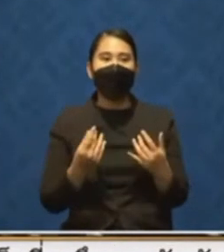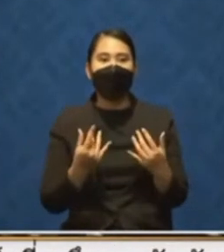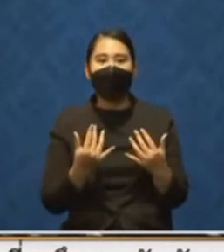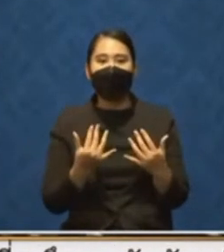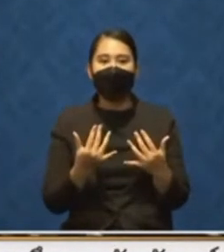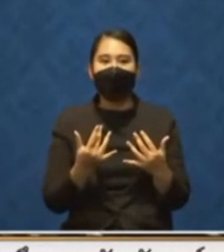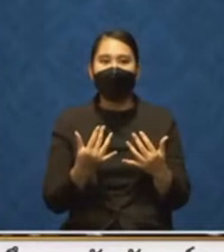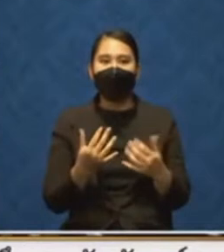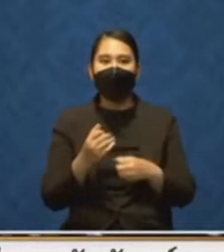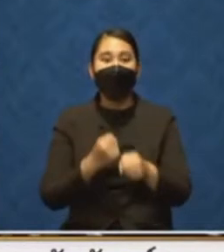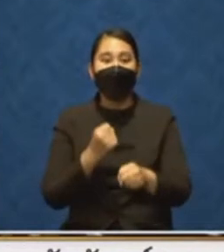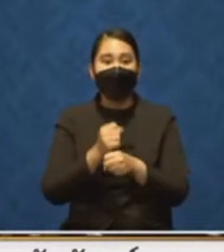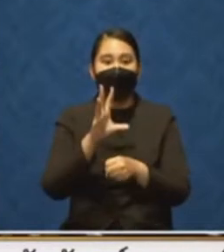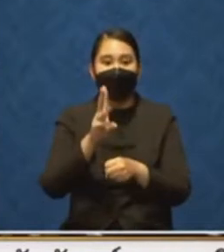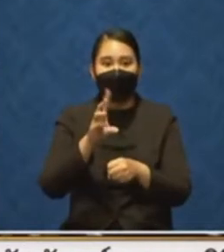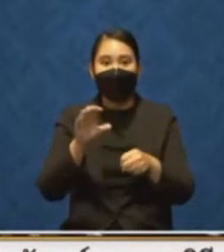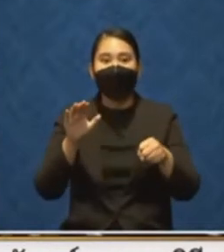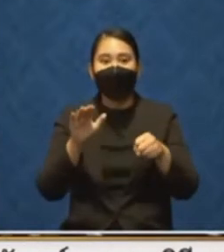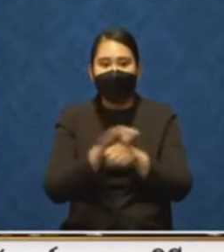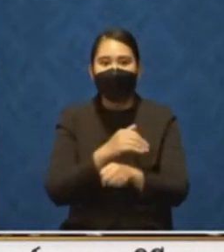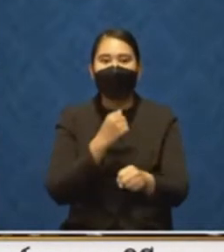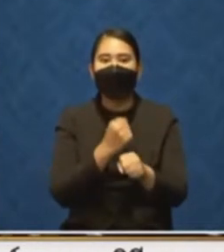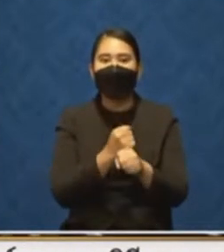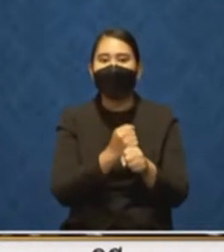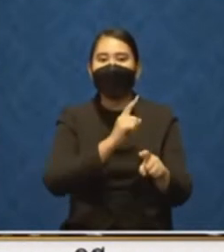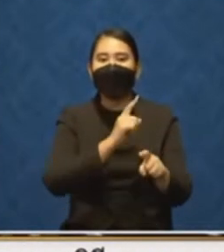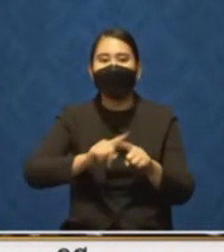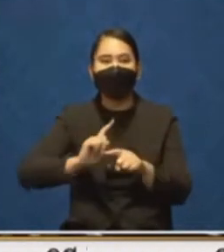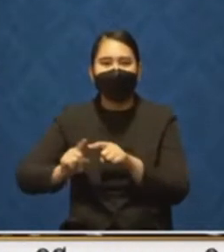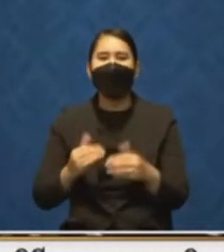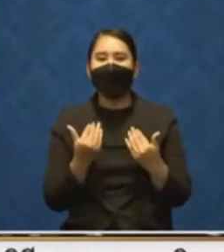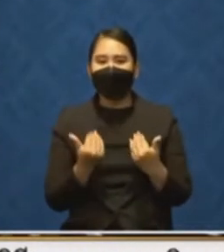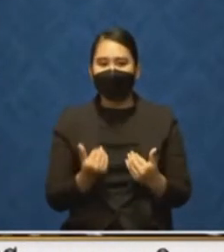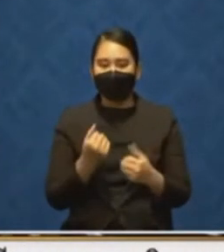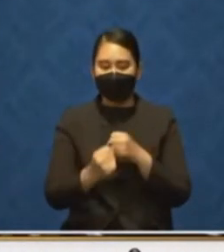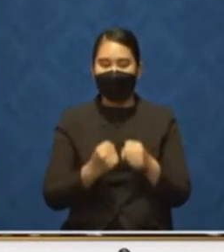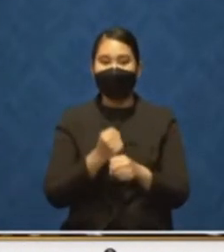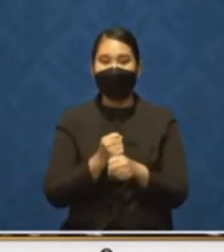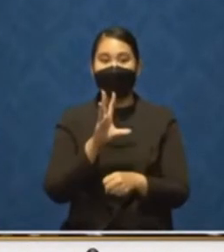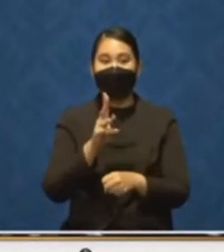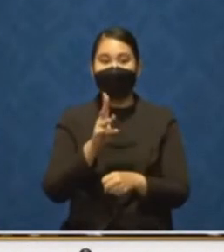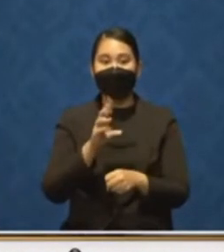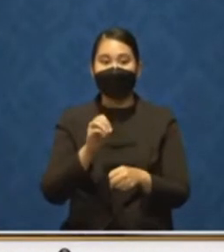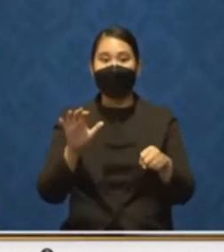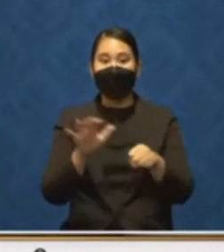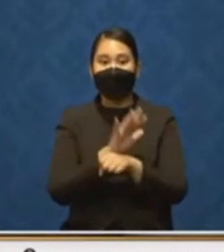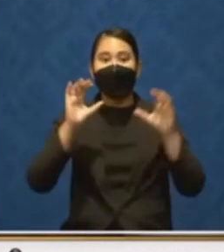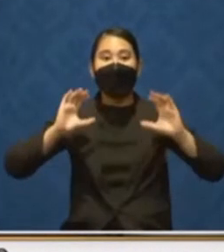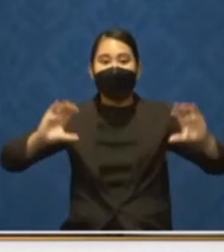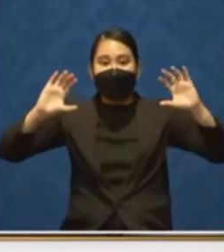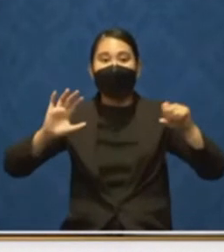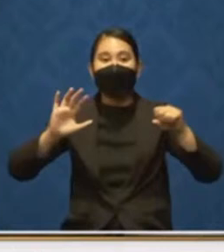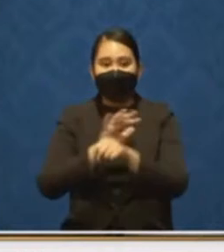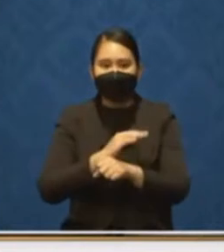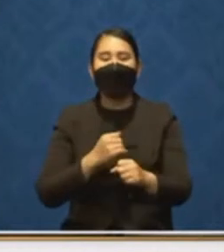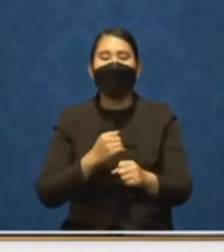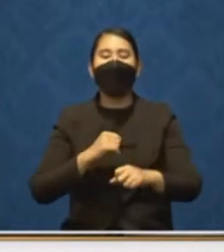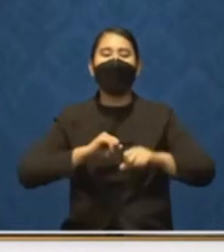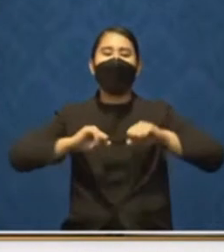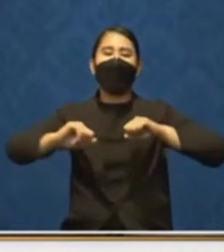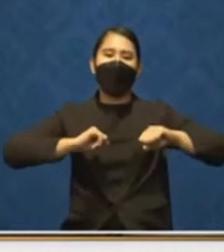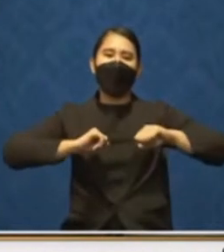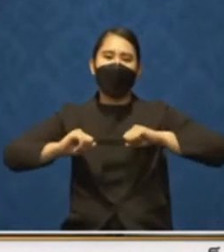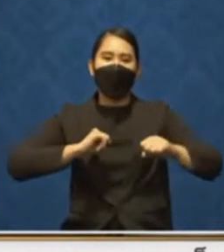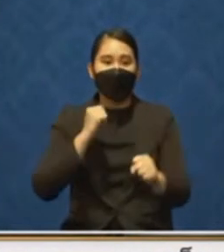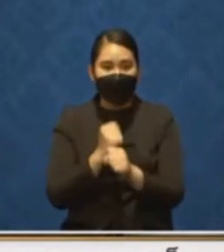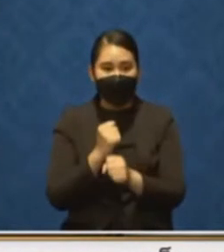ฉันอยากจะไปทำนู่นทำนี่เพราะเดี๋ยวนี้คนอายุ 60ปีเกษียณอายุราชการมันยังฝึกมันยังฝังอยู่ว่าจะไปถ่ายครับร่าง